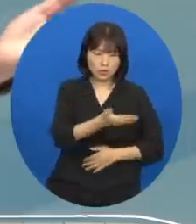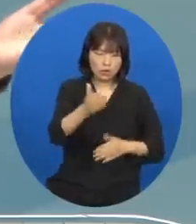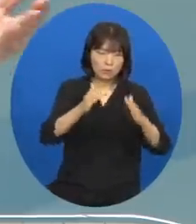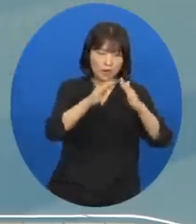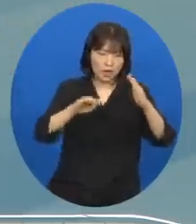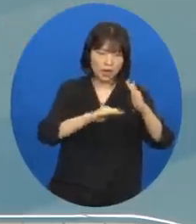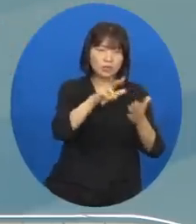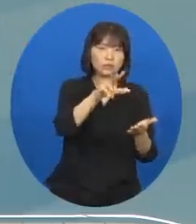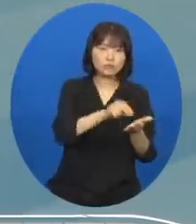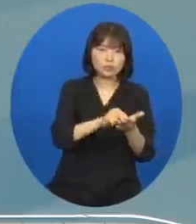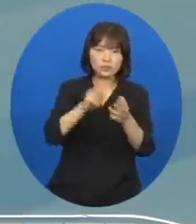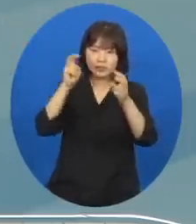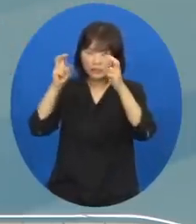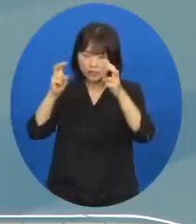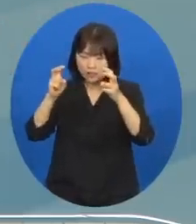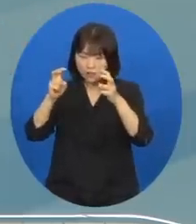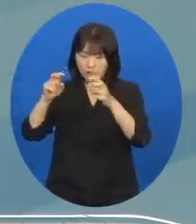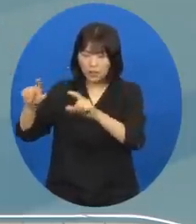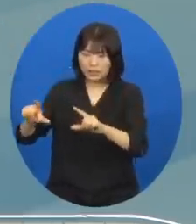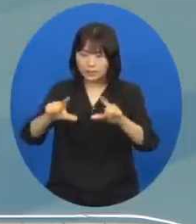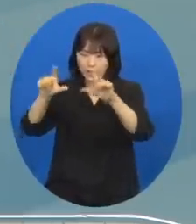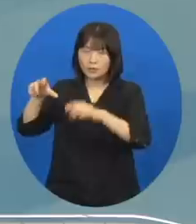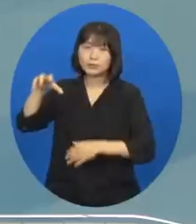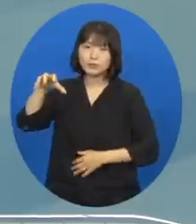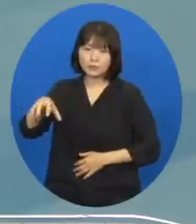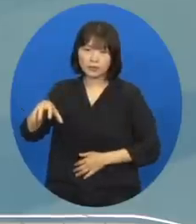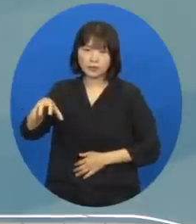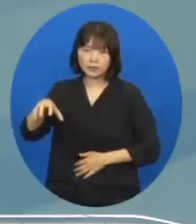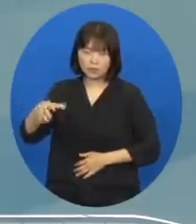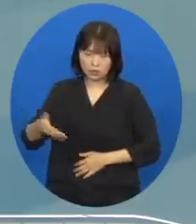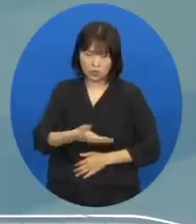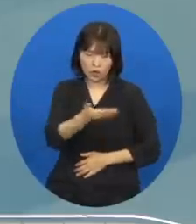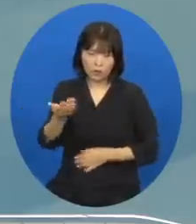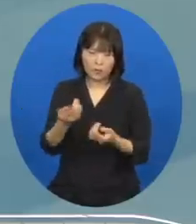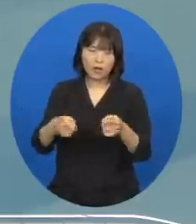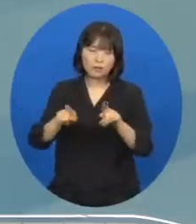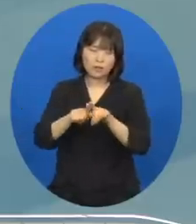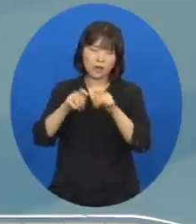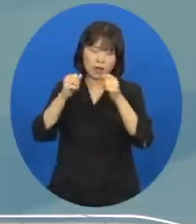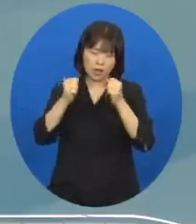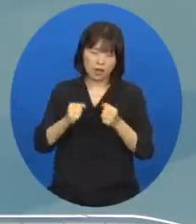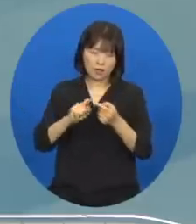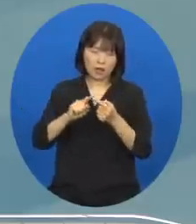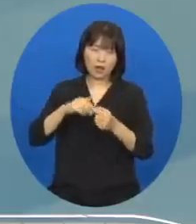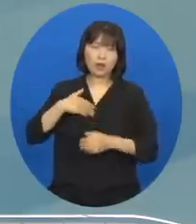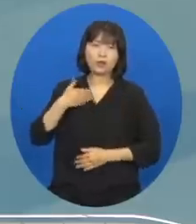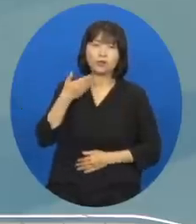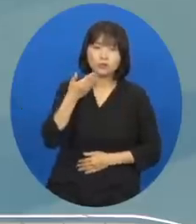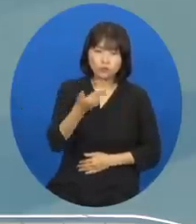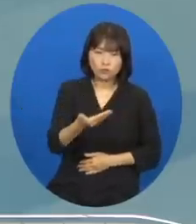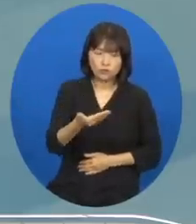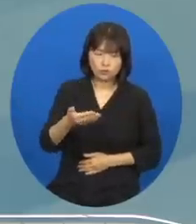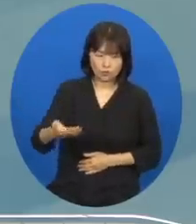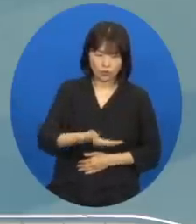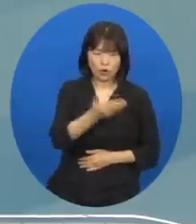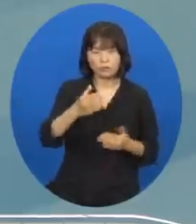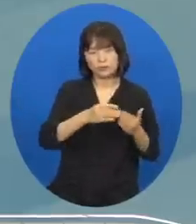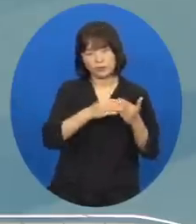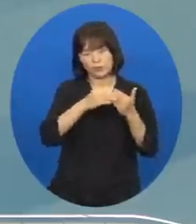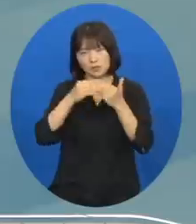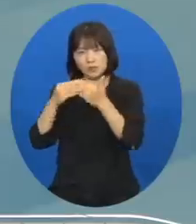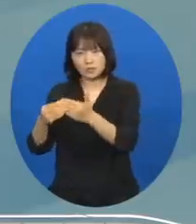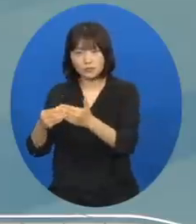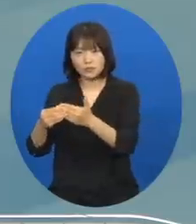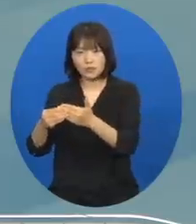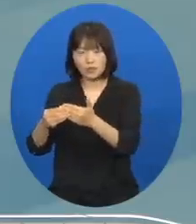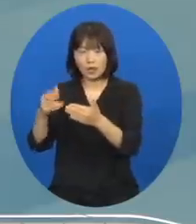여러분의 일터, 여러분의 삶의 현장에서 여러분과 함께 하심을 알게 하시고 여러분을 이끄세요. 그리고